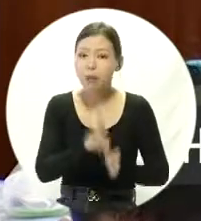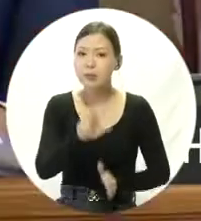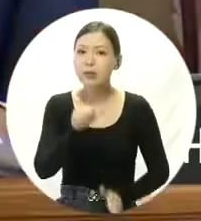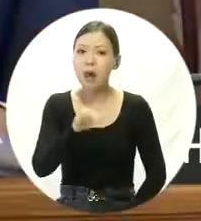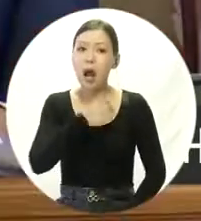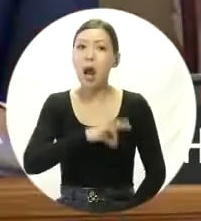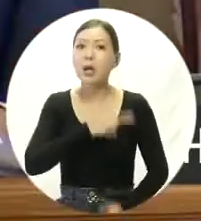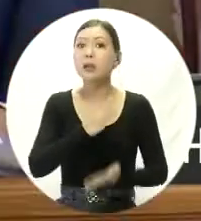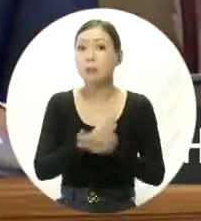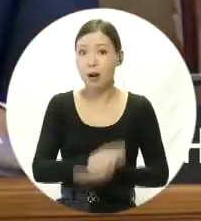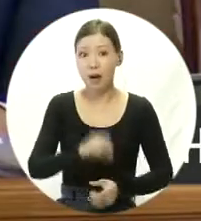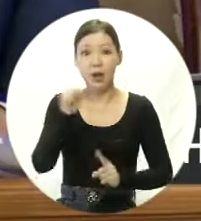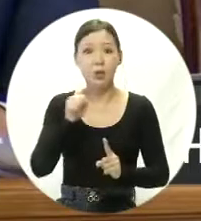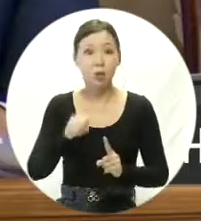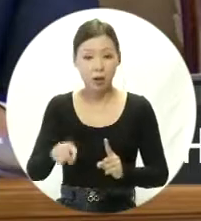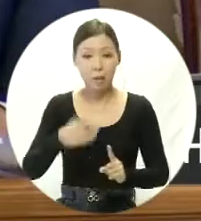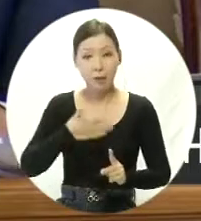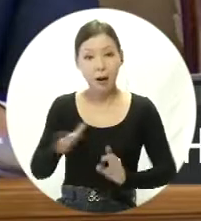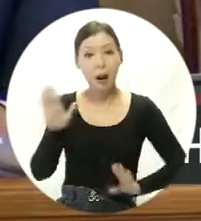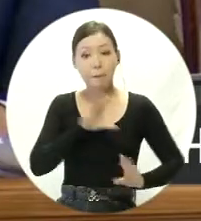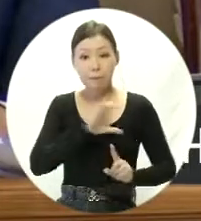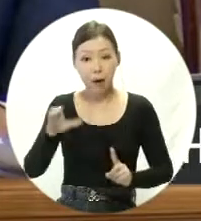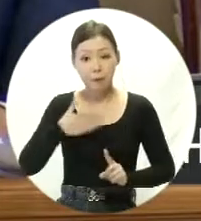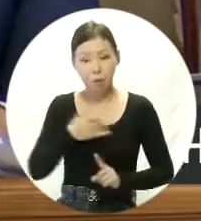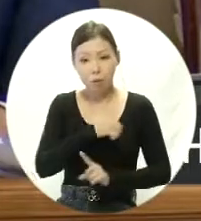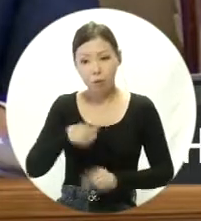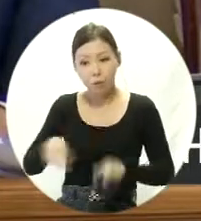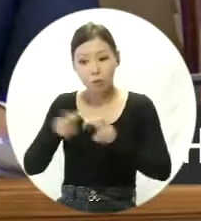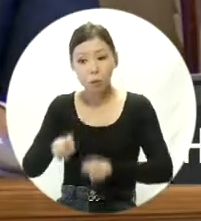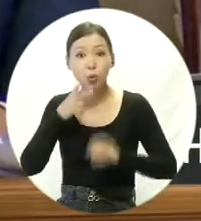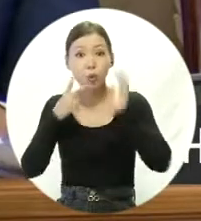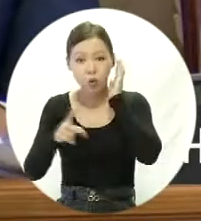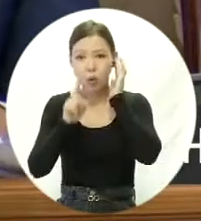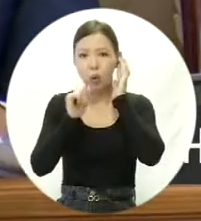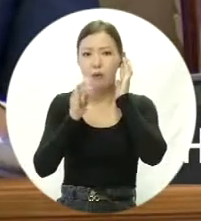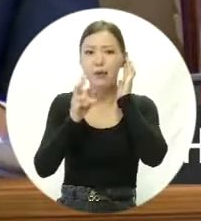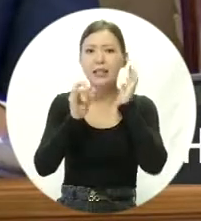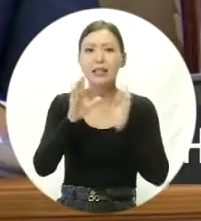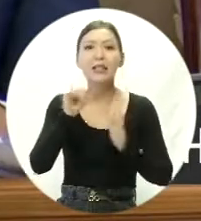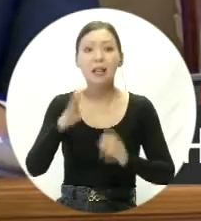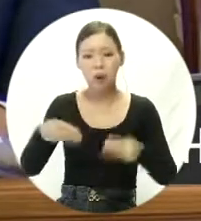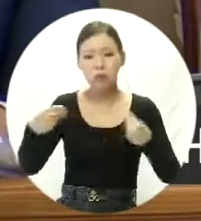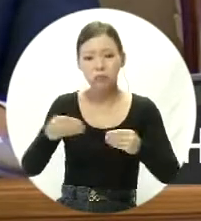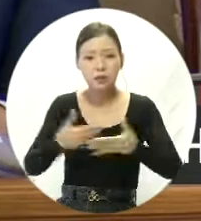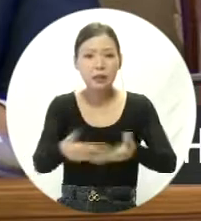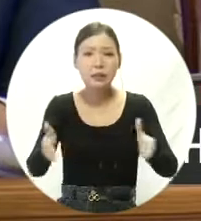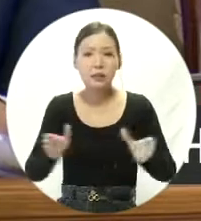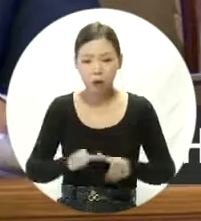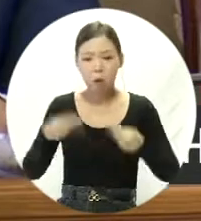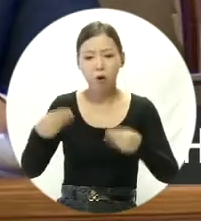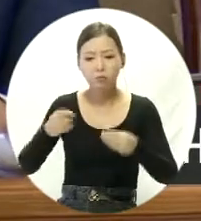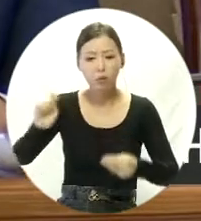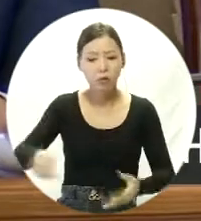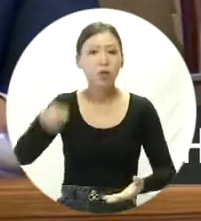байгаа вэ гэдэг асуулт байна. Зүгээр манай байгууллагын зүгээс миний зүгээс судалж үзснээр бол энэ хунцар савны хэрэглээний асуудал байгаа нэгт. Хунцар шанаг, хунцар